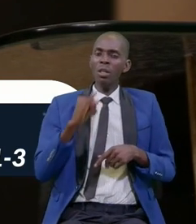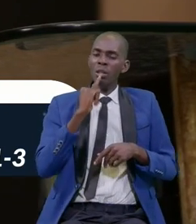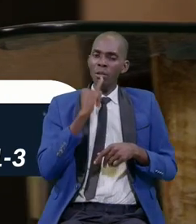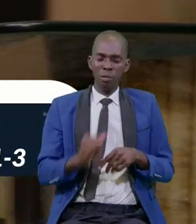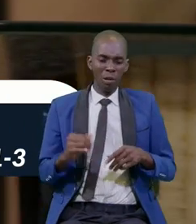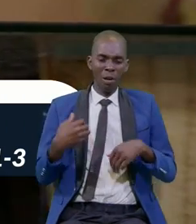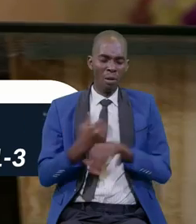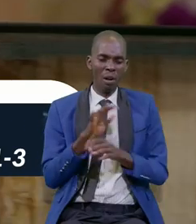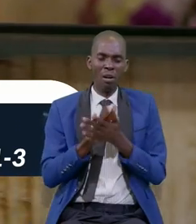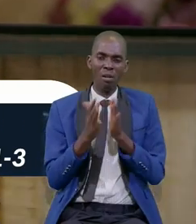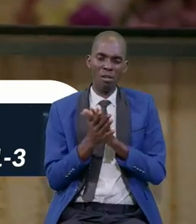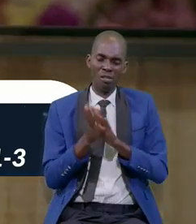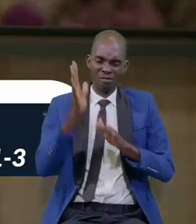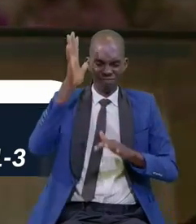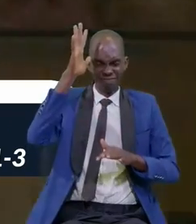de ce peuple est devenu